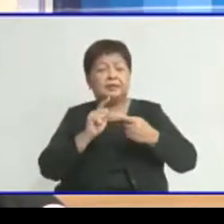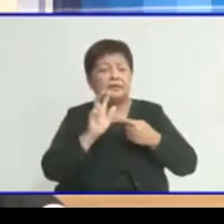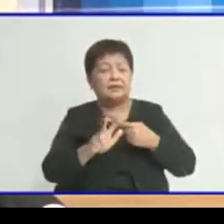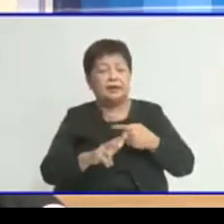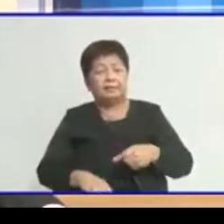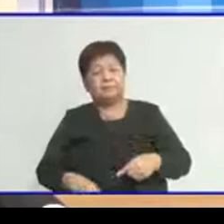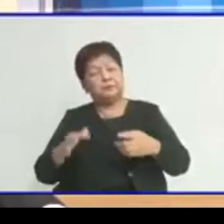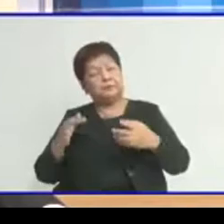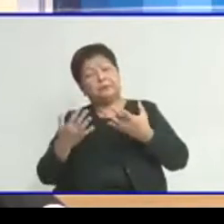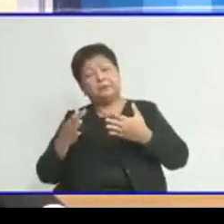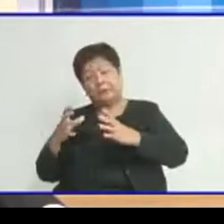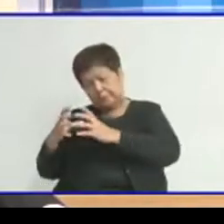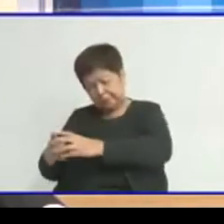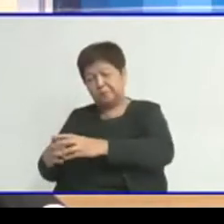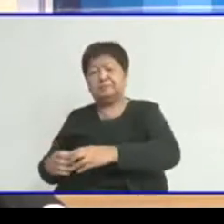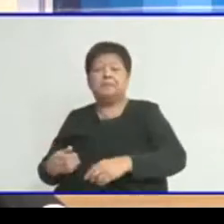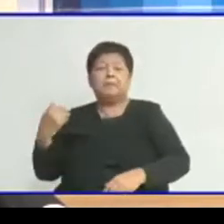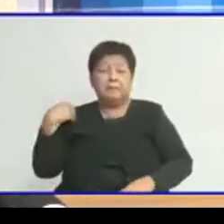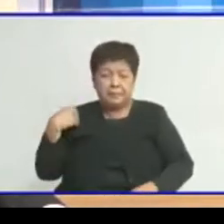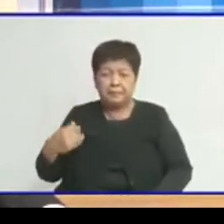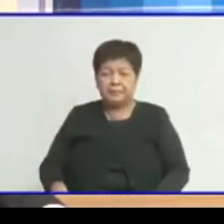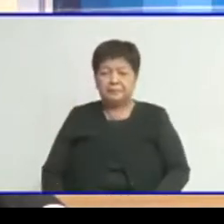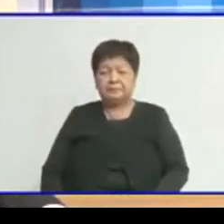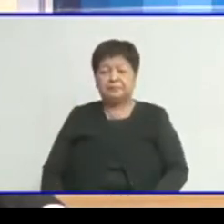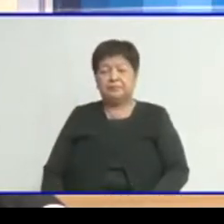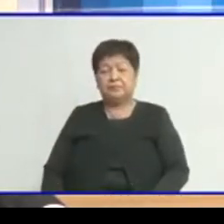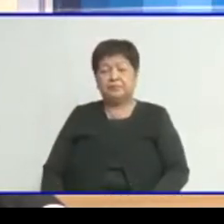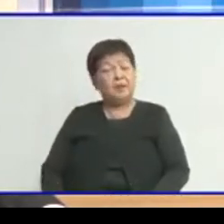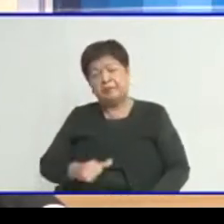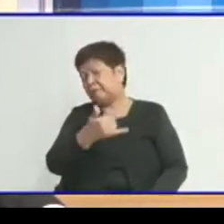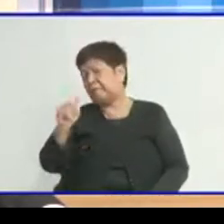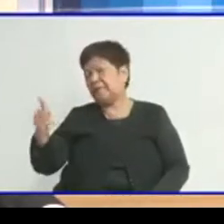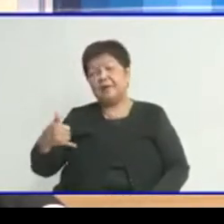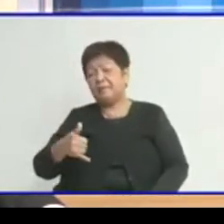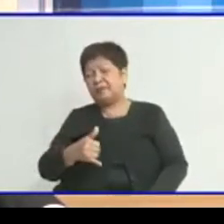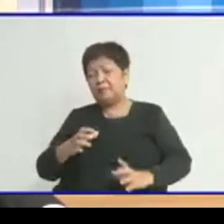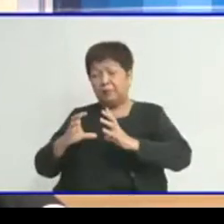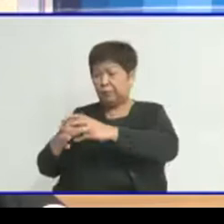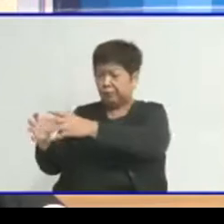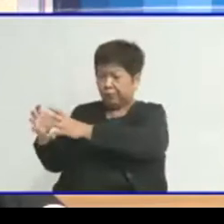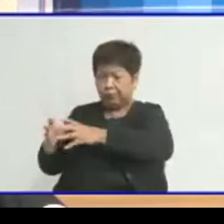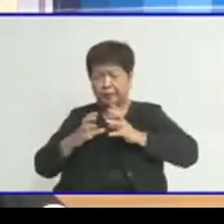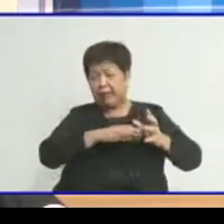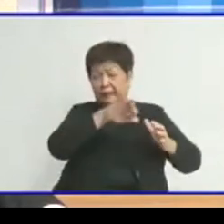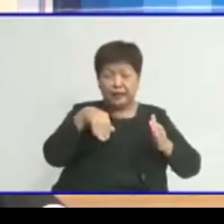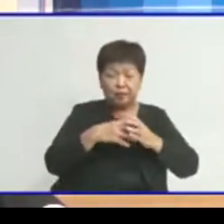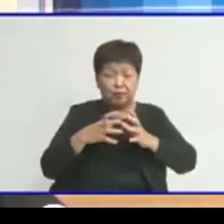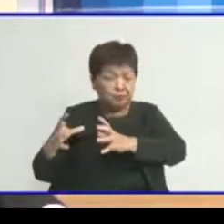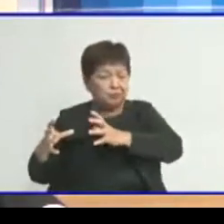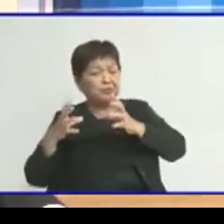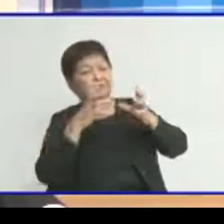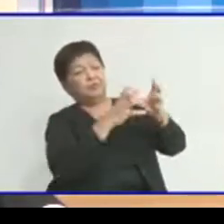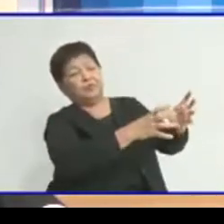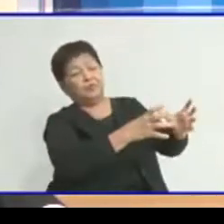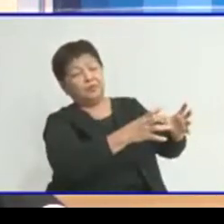จะให้การันตีใดๆไม่ได้นะคะแล้วก็ทั้งนี้ทั้งนั้นเนี่ยการยกย้ายถิ่นฐานไปประเทศที่3เป็นเพียงแค่หนึ่งใน